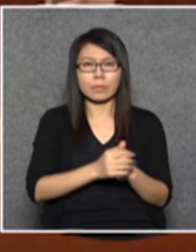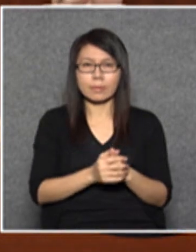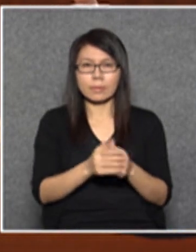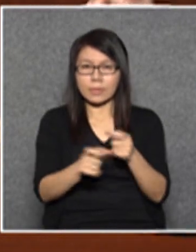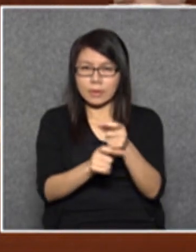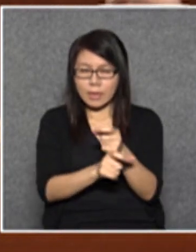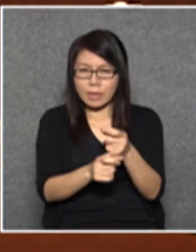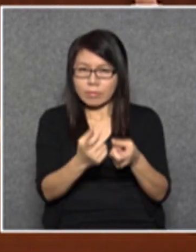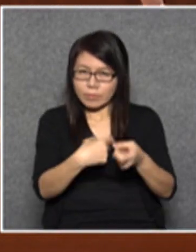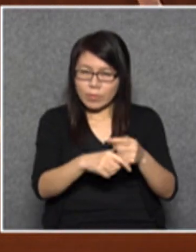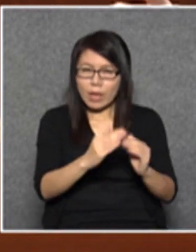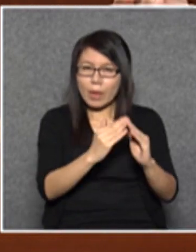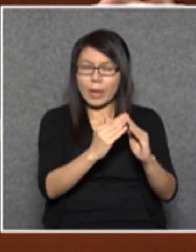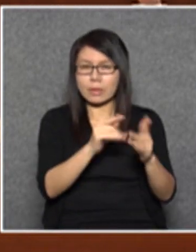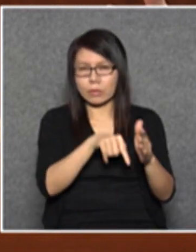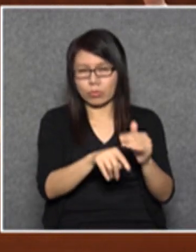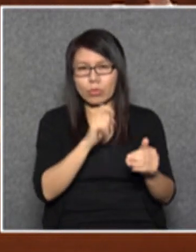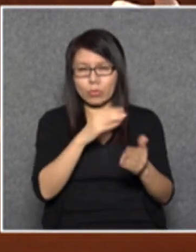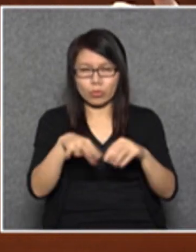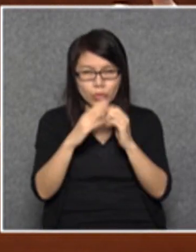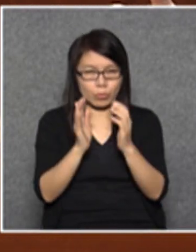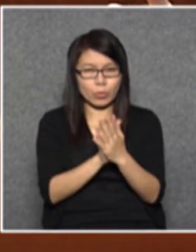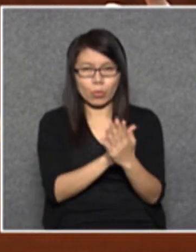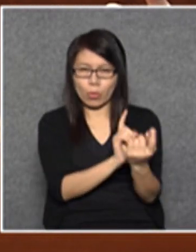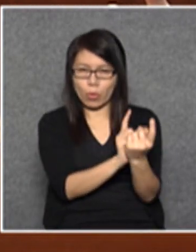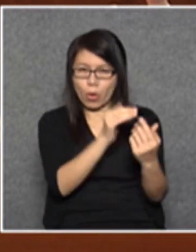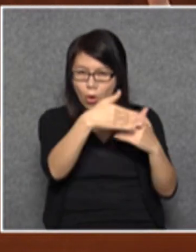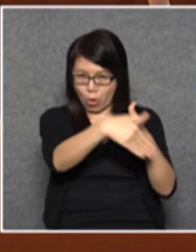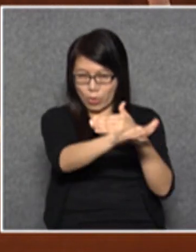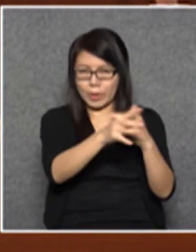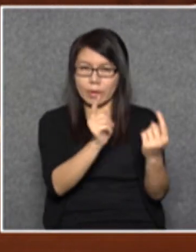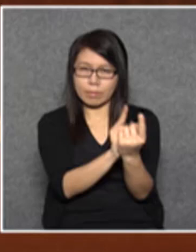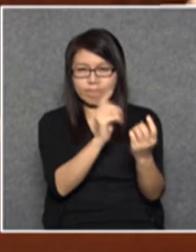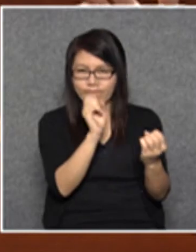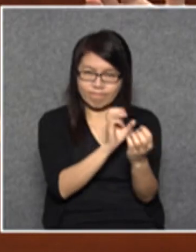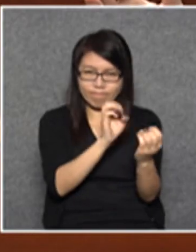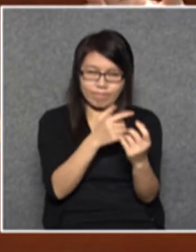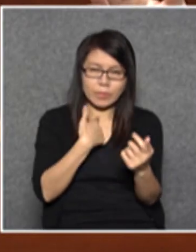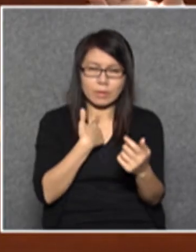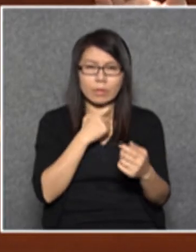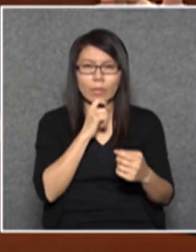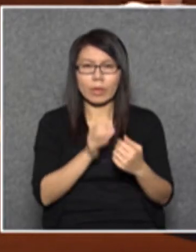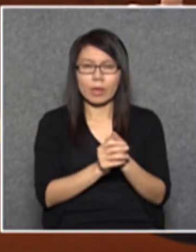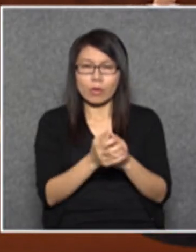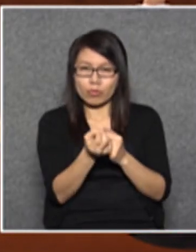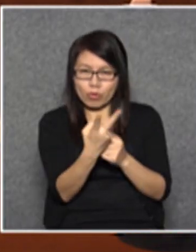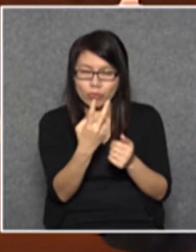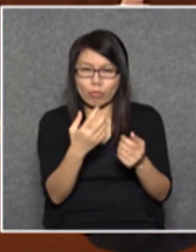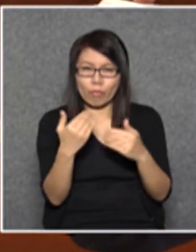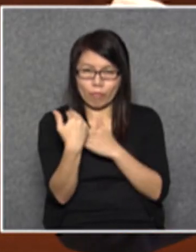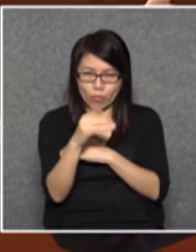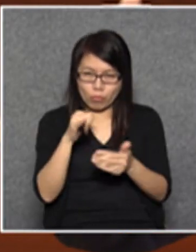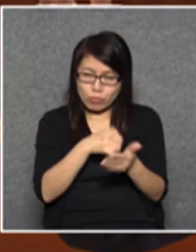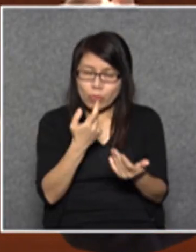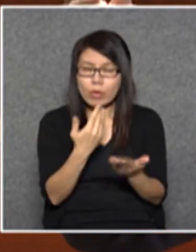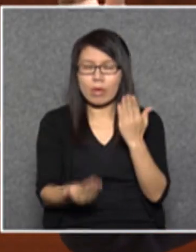處，我們對外的所有的談判，包括我們的雙重課稅方面的談判，